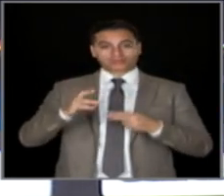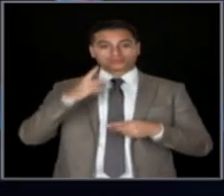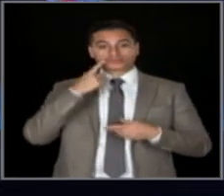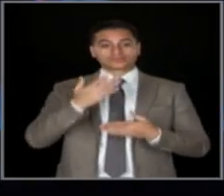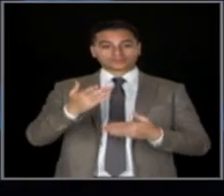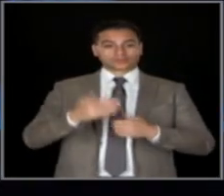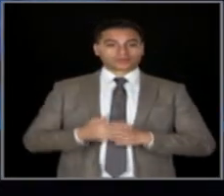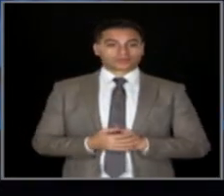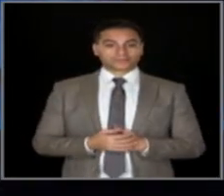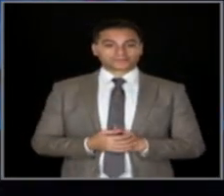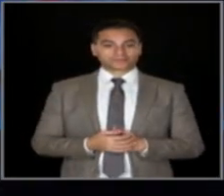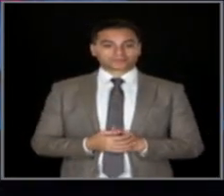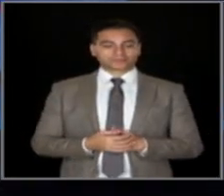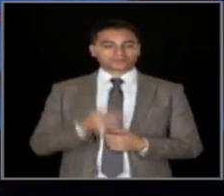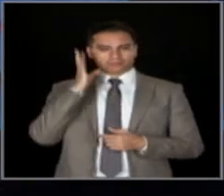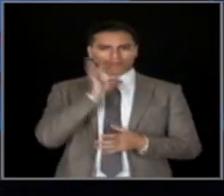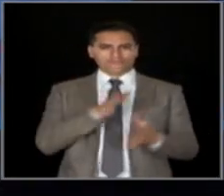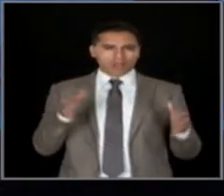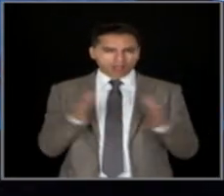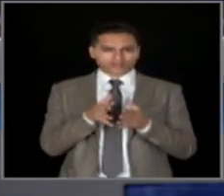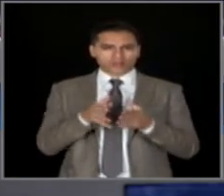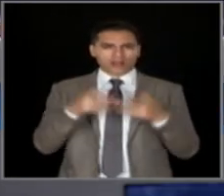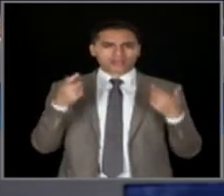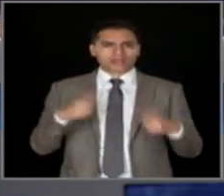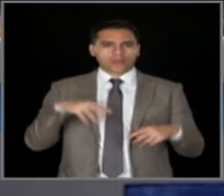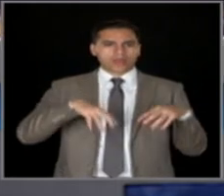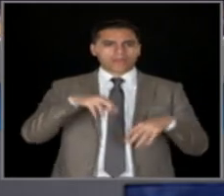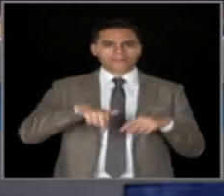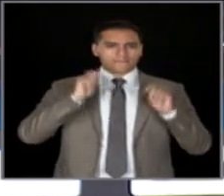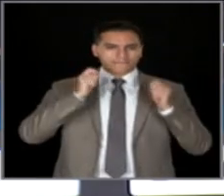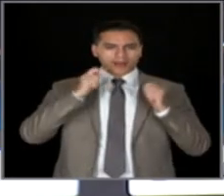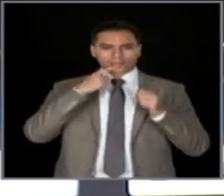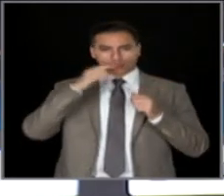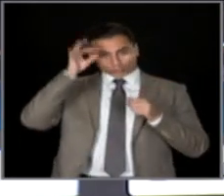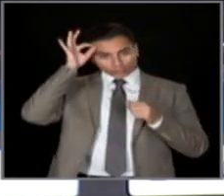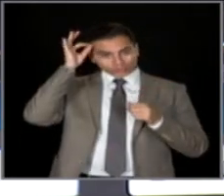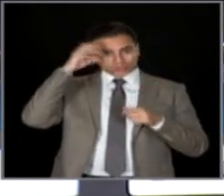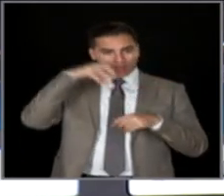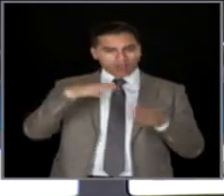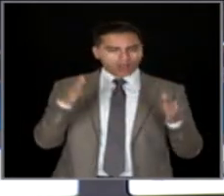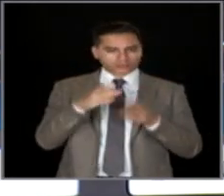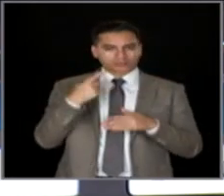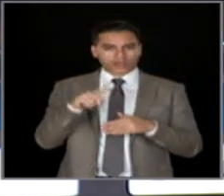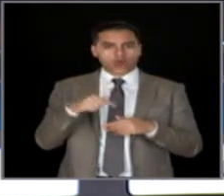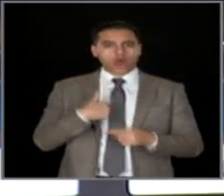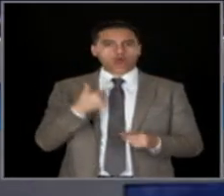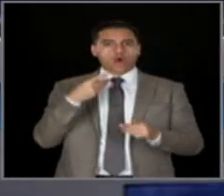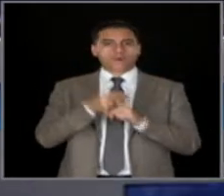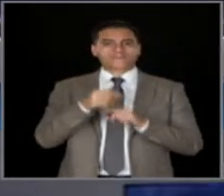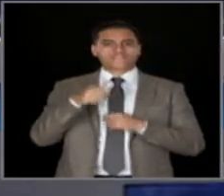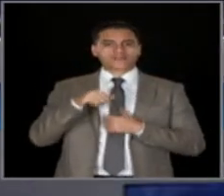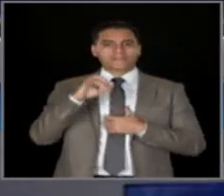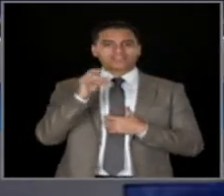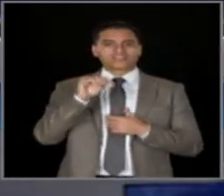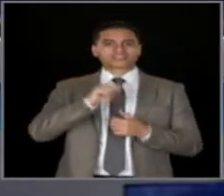كاونتر. ما هي أصغر دول المغرب العربي من حيث المساحة؟ تونس. صح. الحب في المنفى، رواية الكاتب مصري راحل.